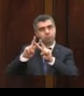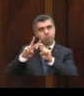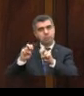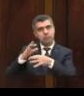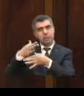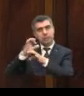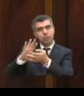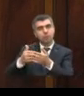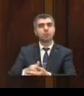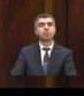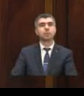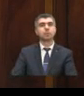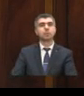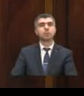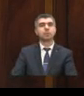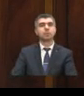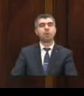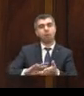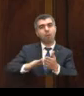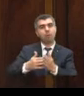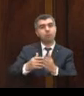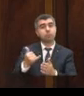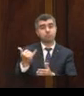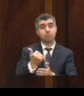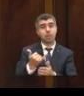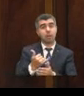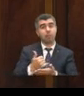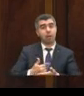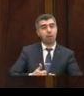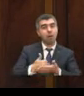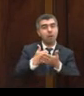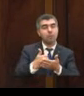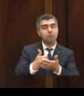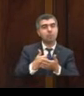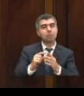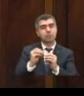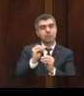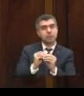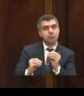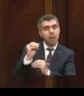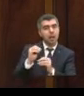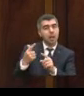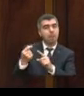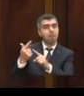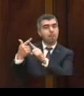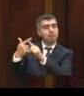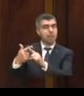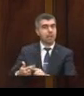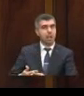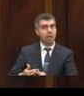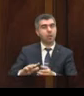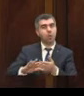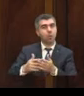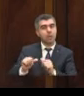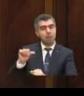ننتظر أن يتم تعزيز هذا القطاع بما يلزم من موارد للرفع من جاهزيته للاستفادة من